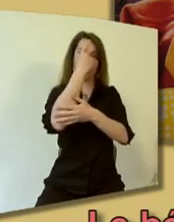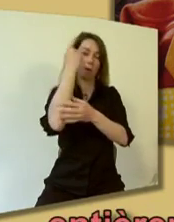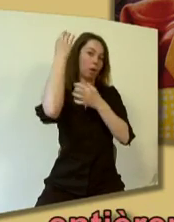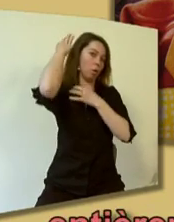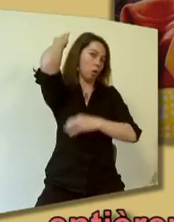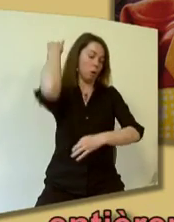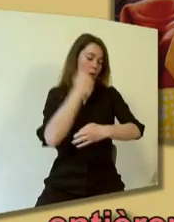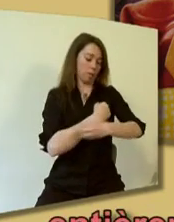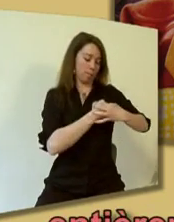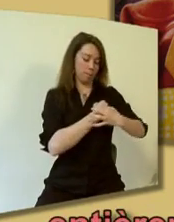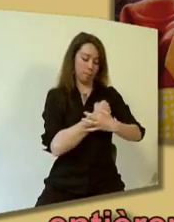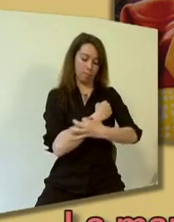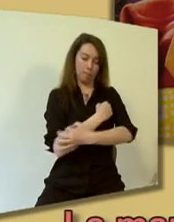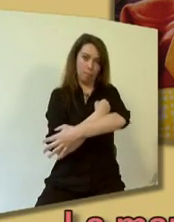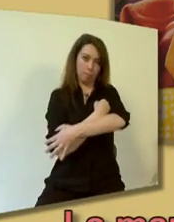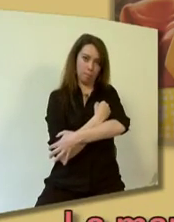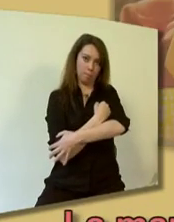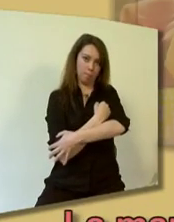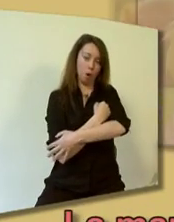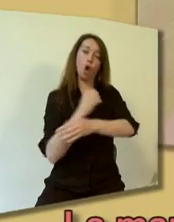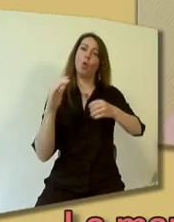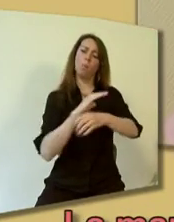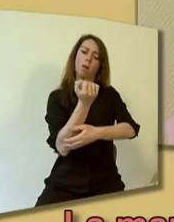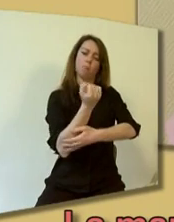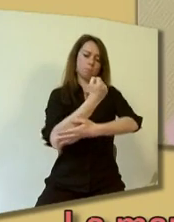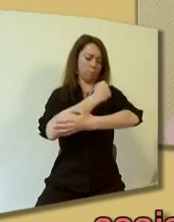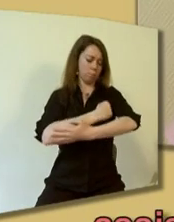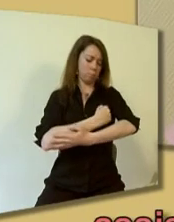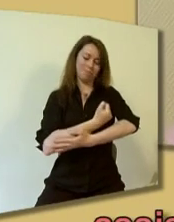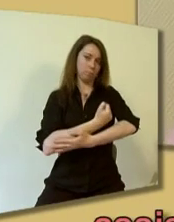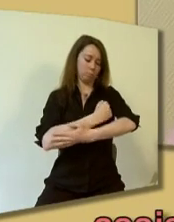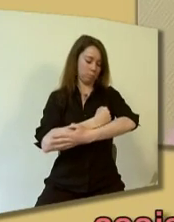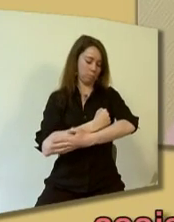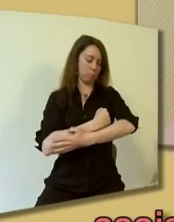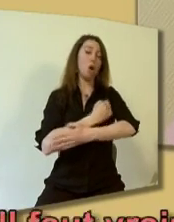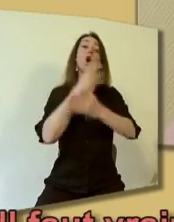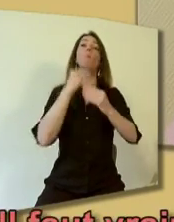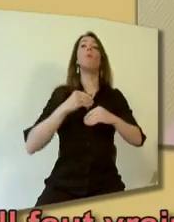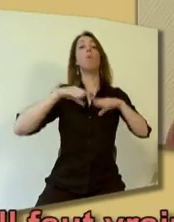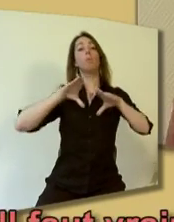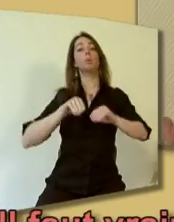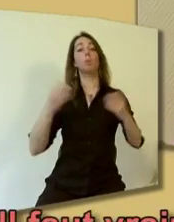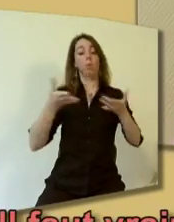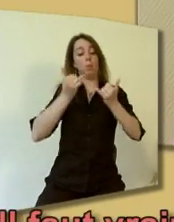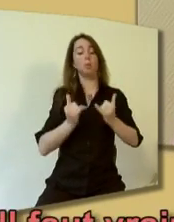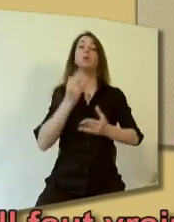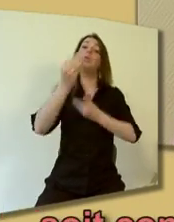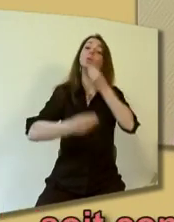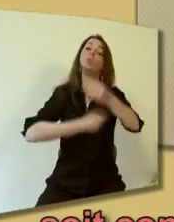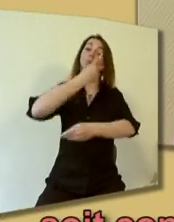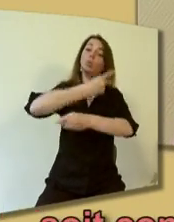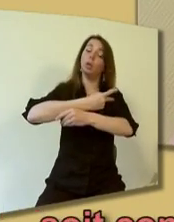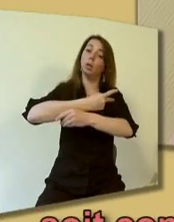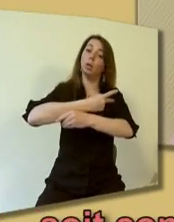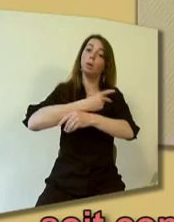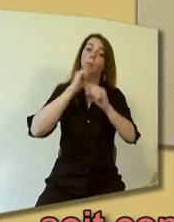tourné entièrement vers le sein. La maman peut allaiter assise ou couchée. Il faut vraiment que la position soit